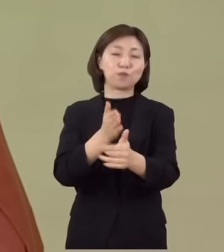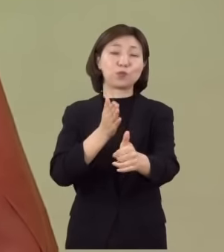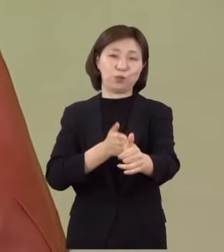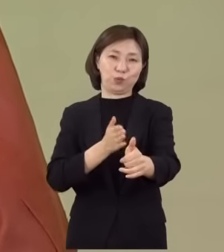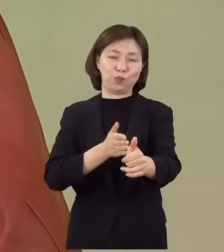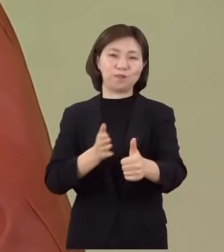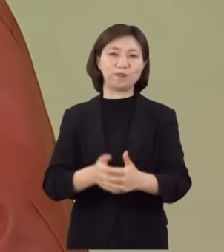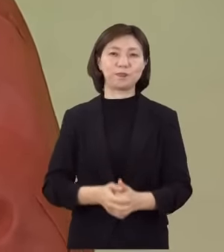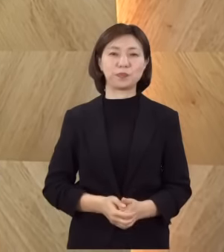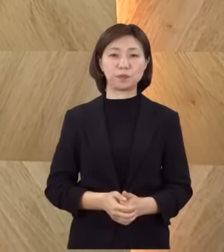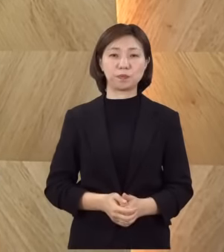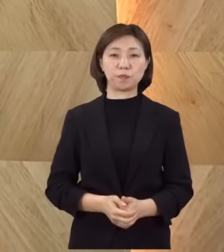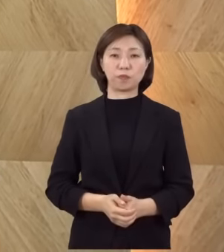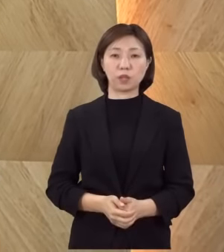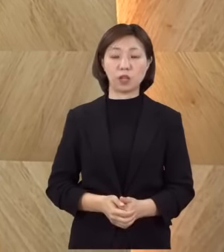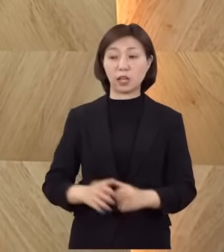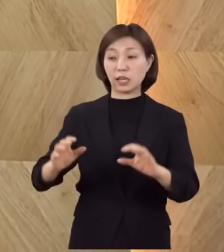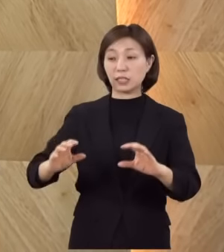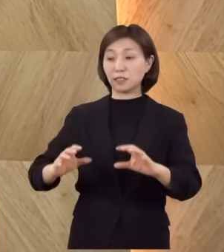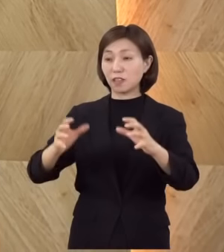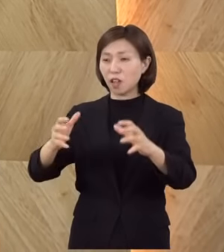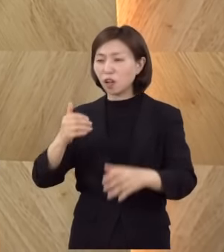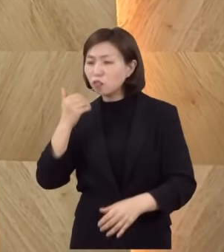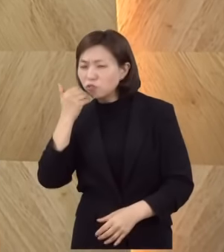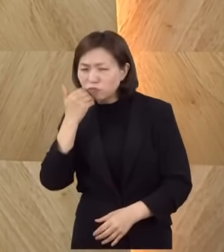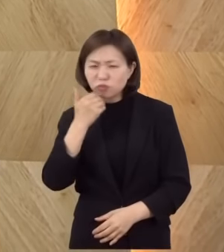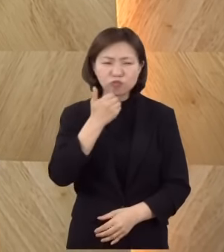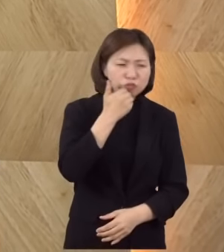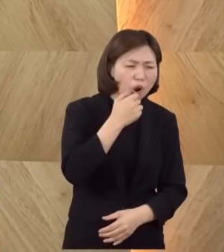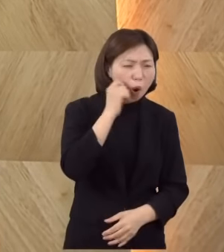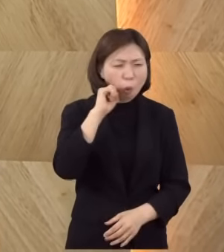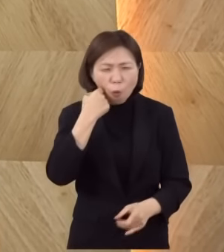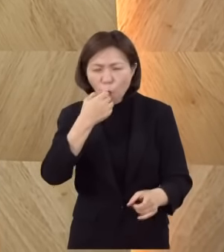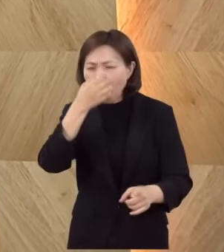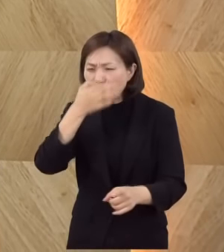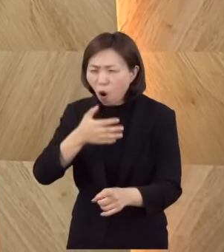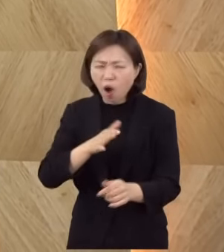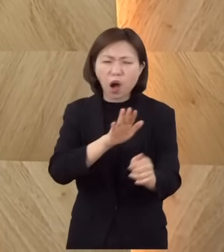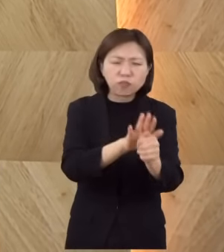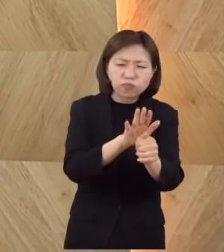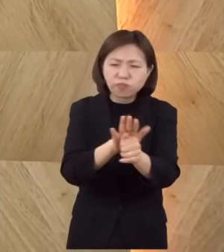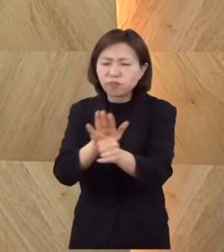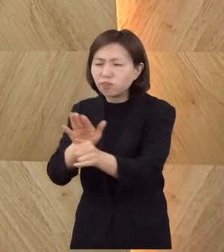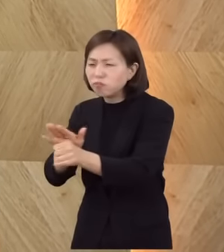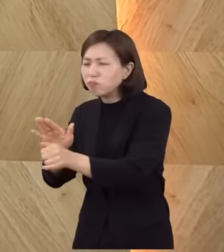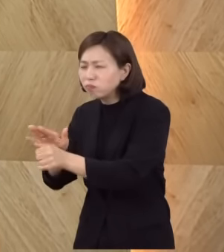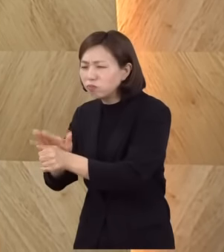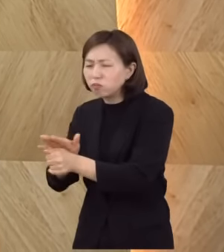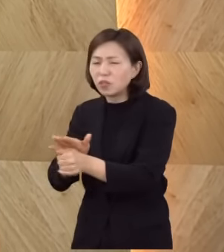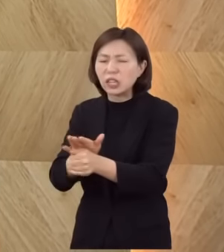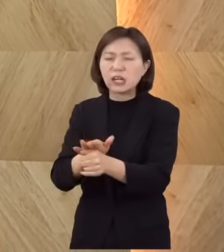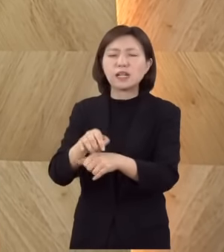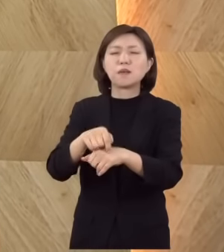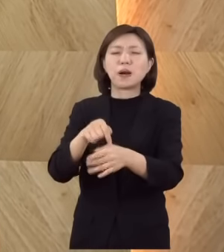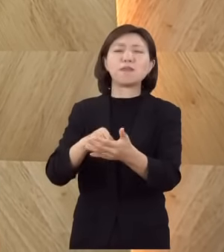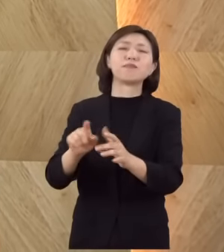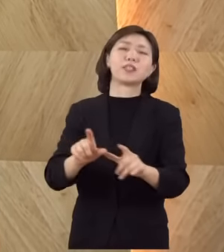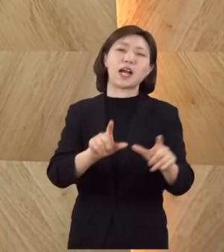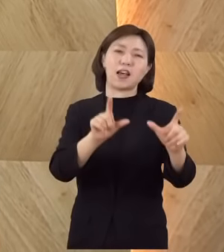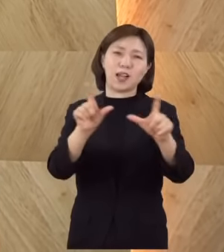살아가는 것이 아니라 조금이라도 세상에 내가 도움이 되고자 하는 마음으로 살아가야